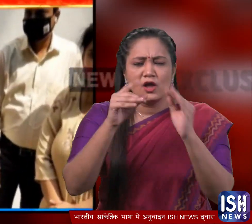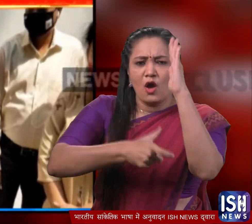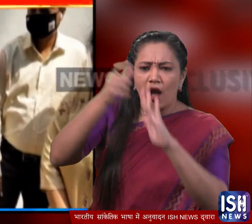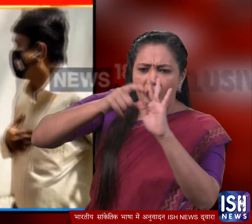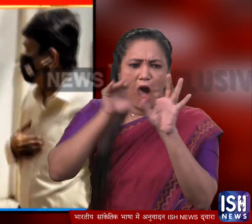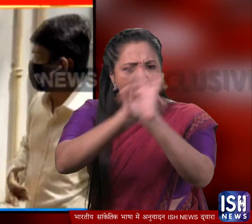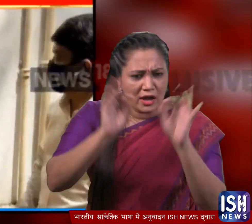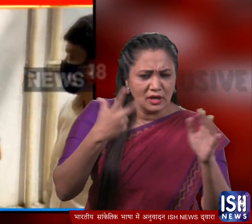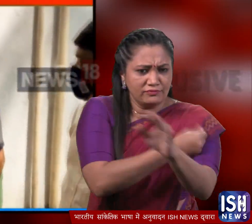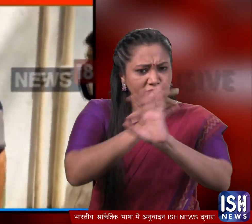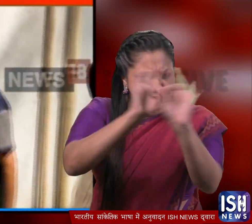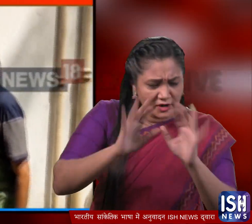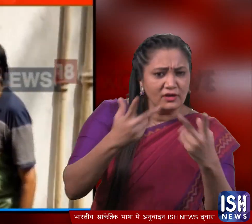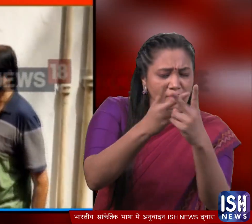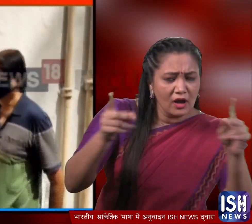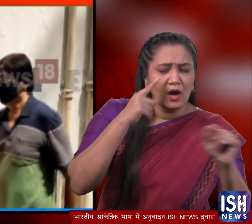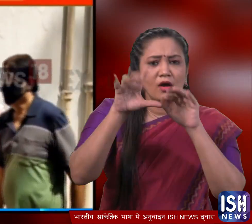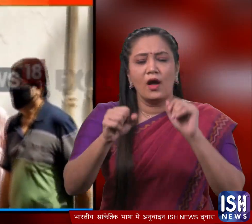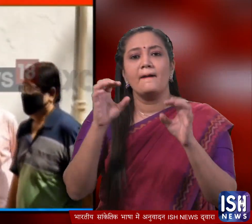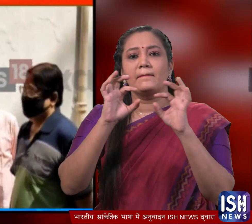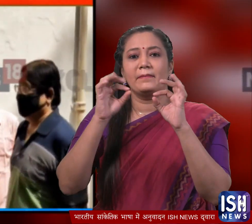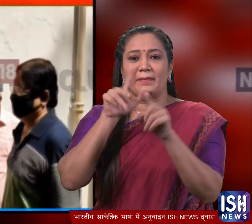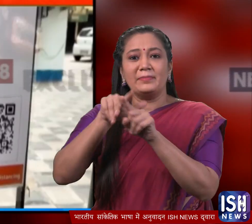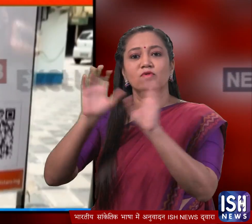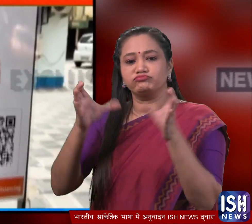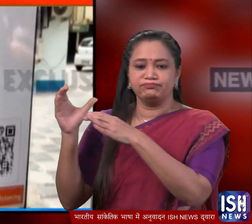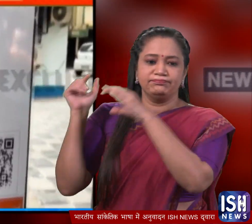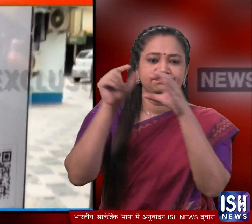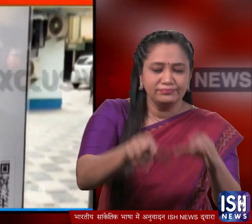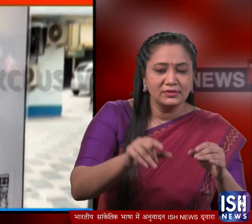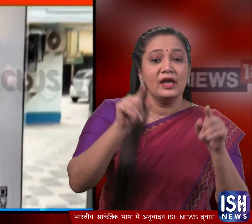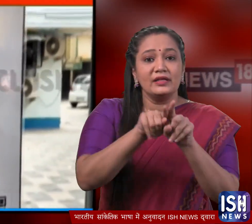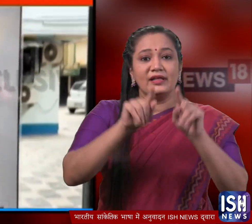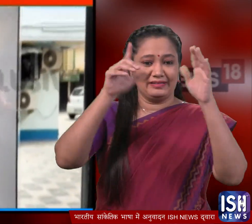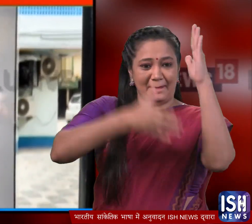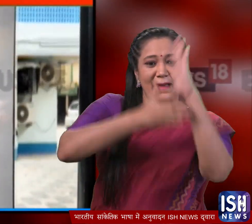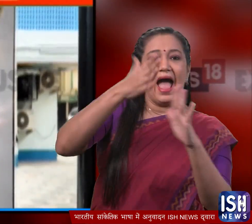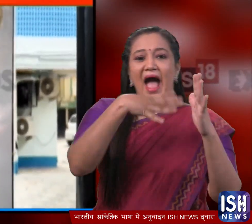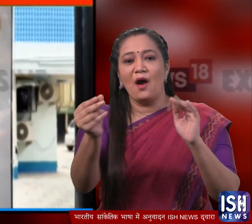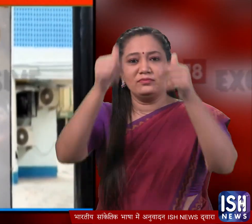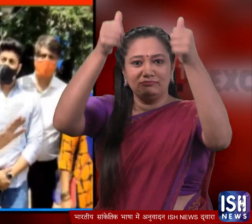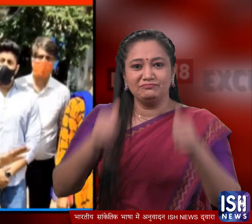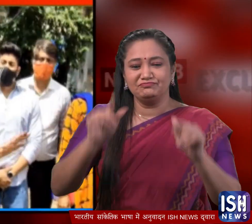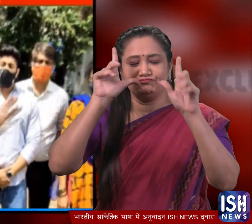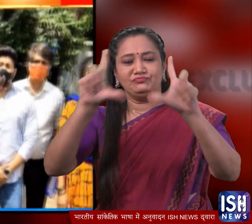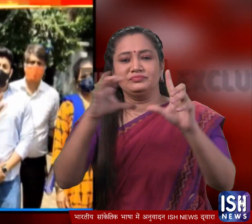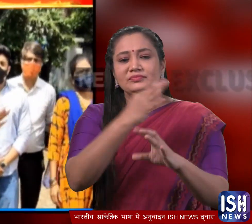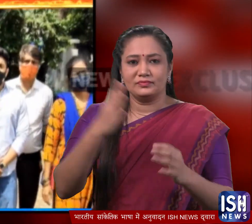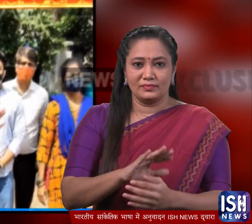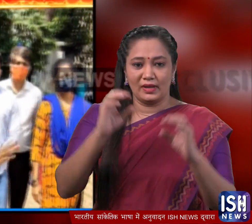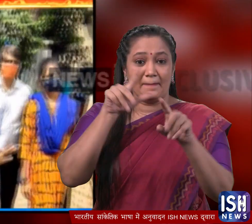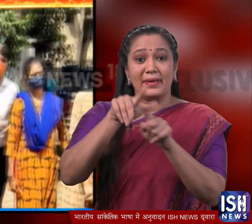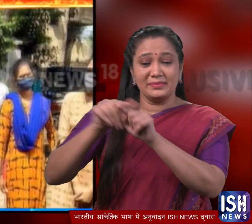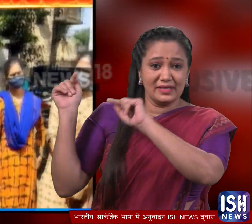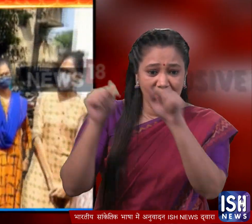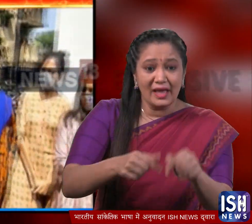पहचान की गई, फिर बीएमसी की टीम पहुंची और वहां रहने वाले लोगों का सम्मान किया। इमारत के बाहर एक खास तरह का स्टिकर भी चिपकाया गया। बीएमसी इस बिल्डिंग